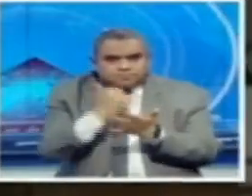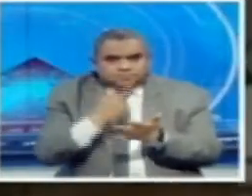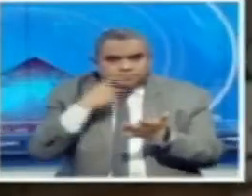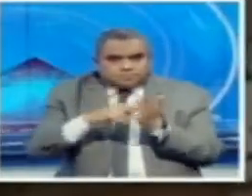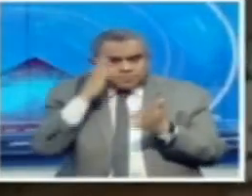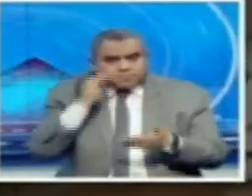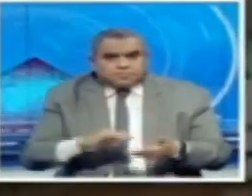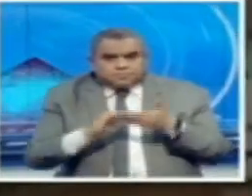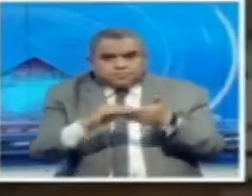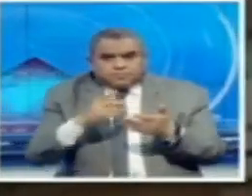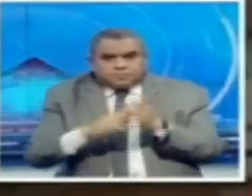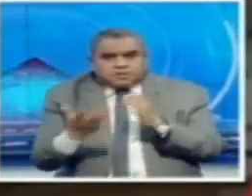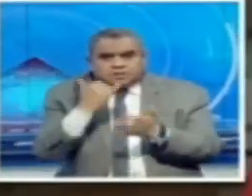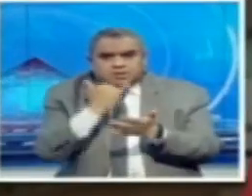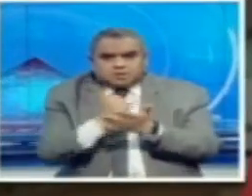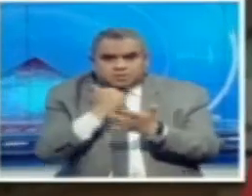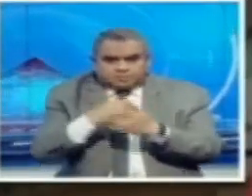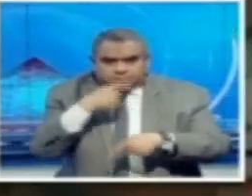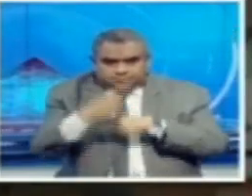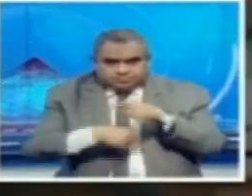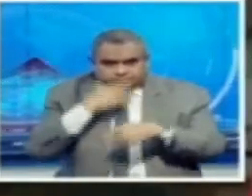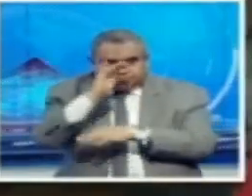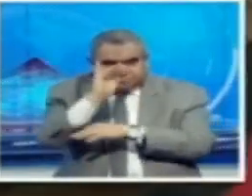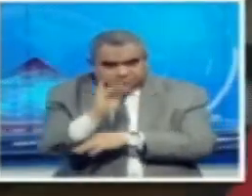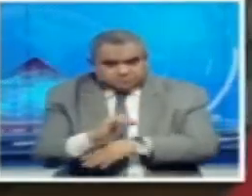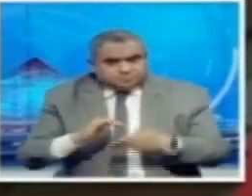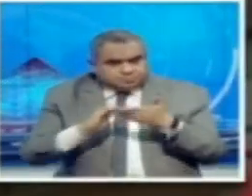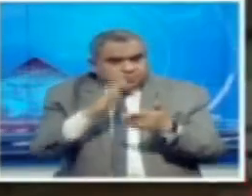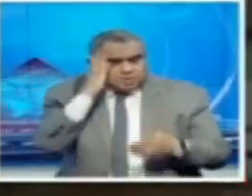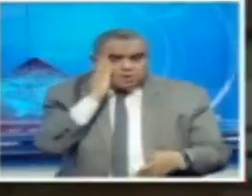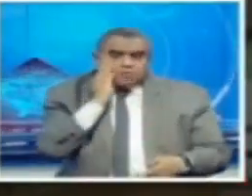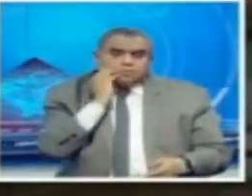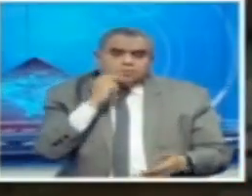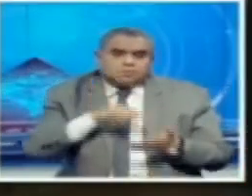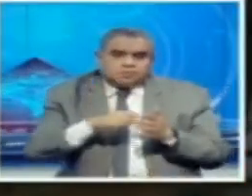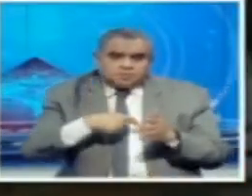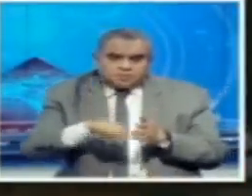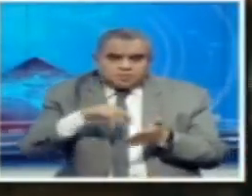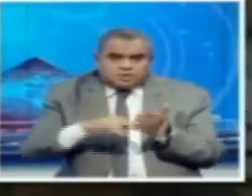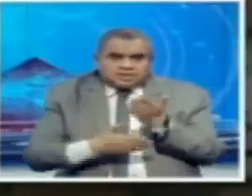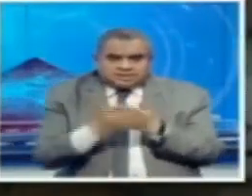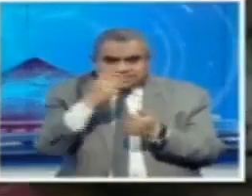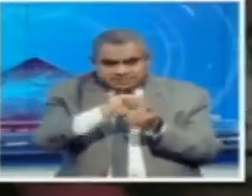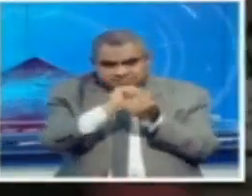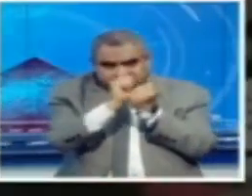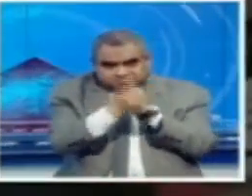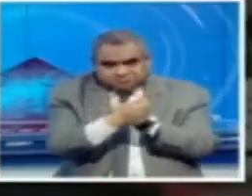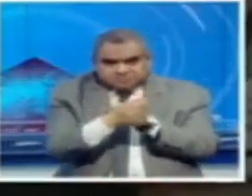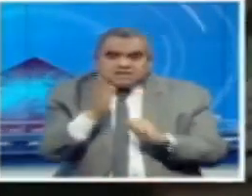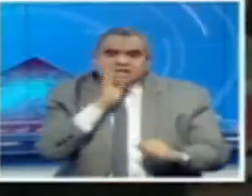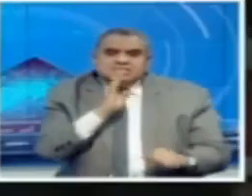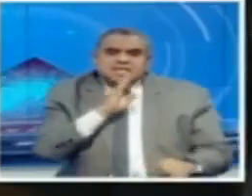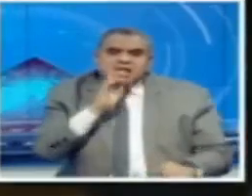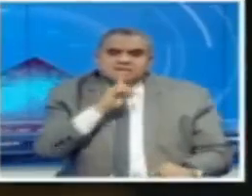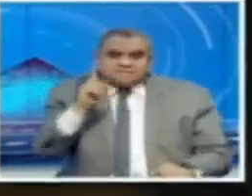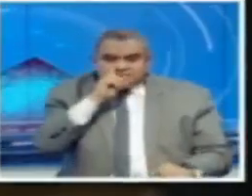متأكدة ان الرئيس من غير ما نتكلم هو بيراعي كل الحاجات دي. احنا في مرحلة تطوير التعليم الفني والتعليم